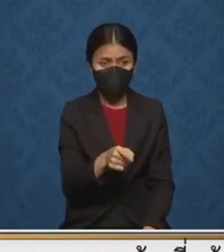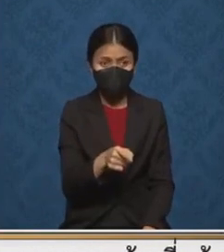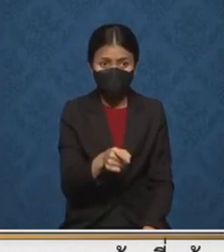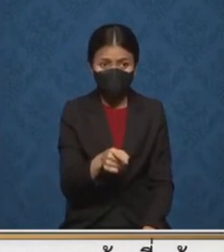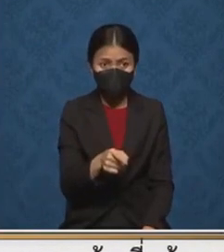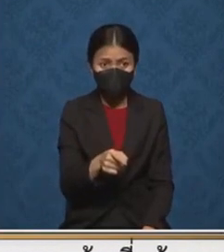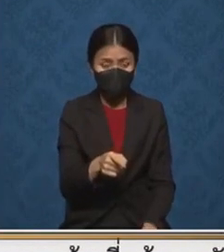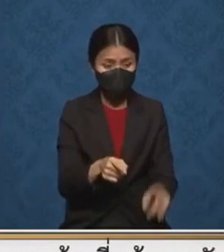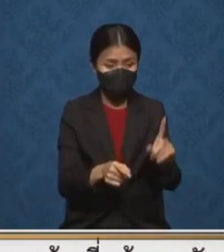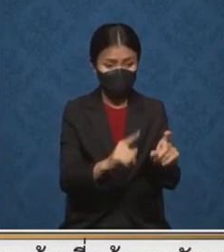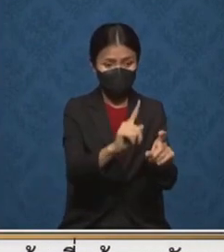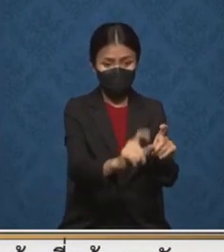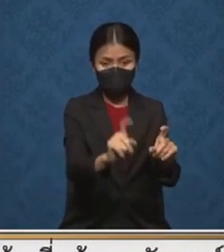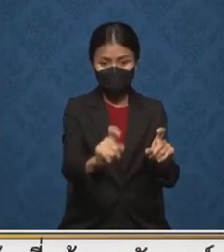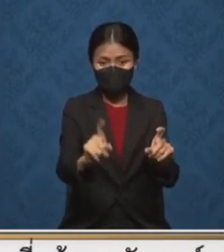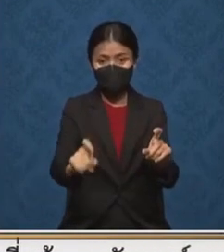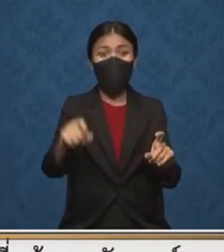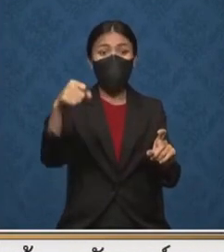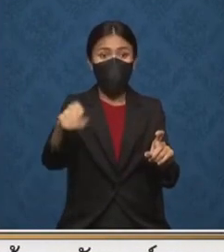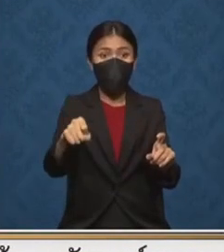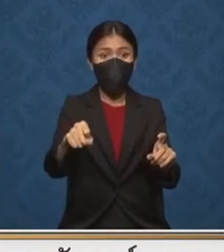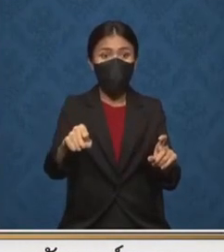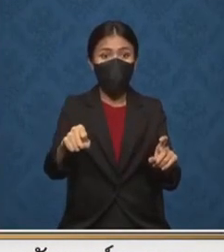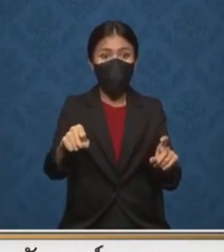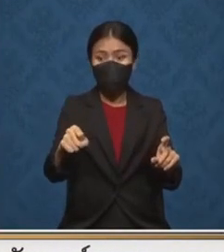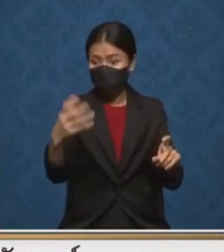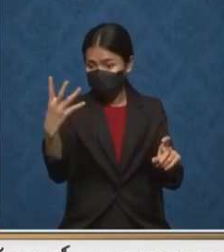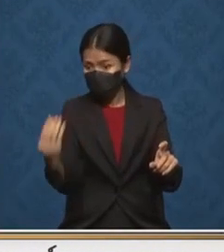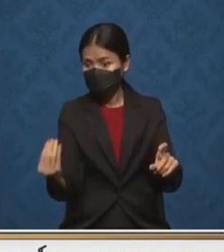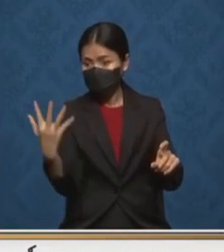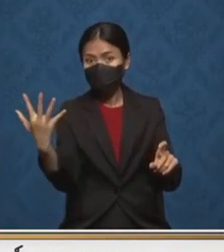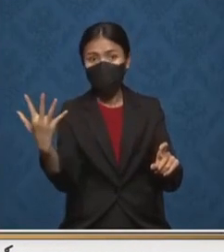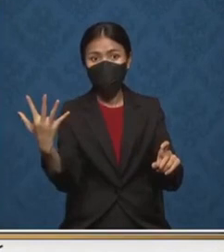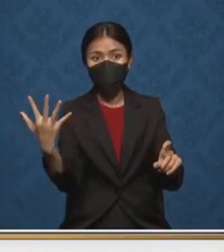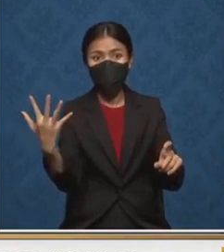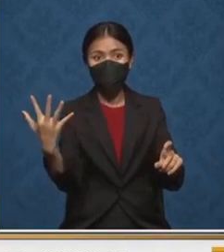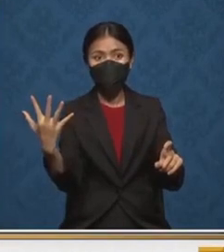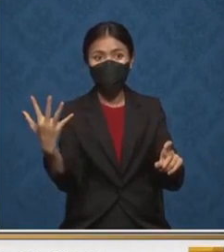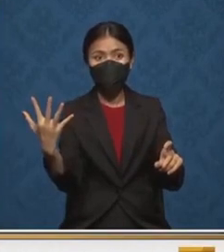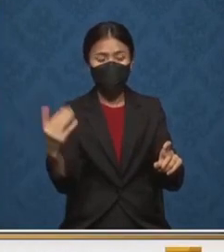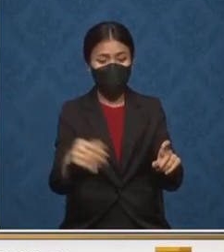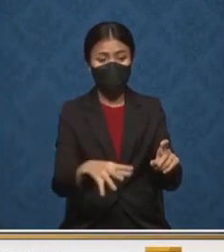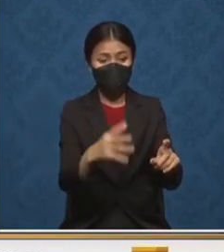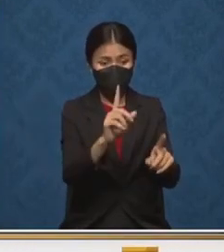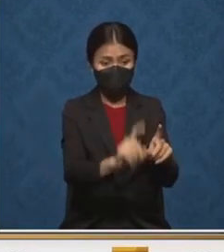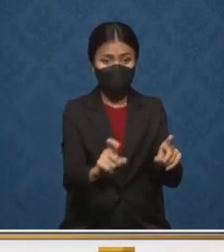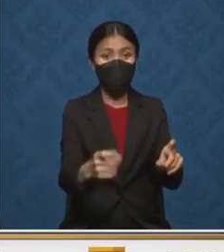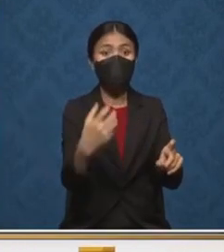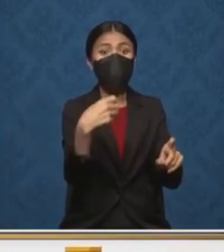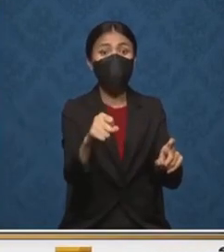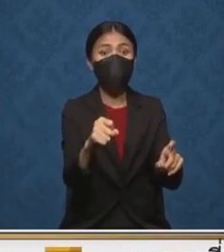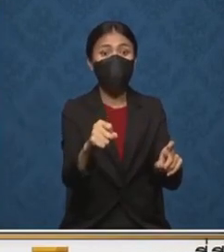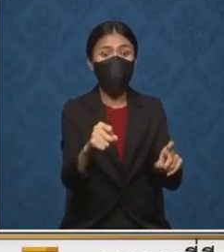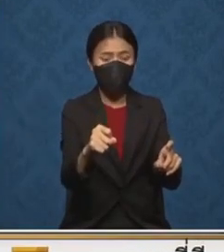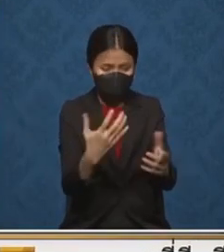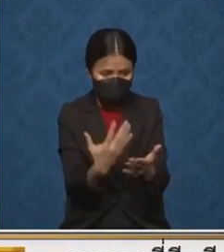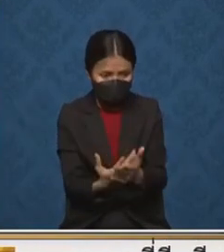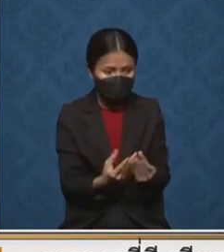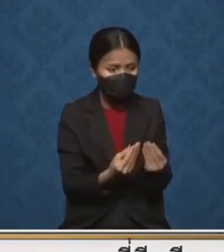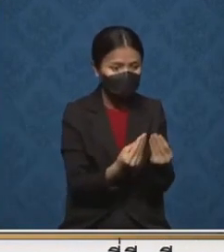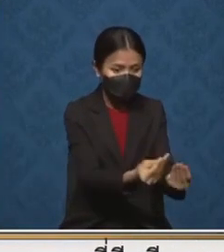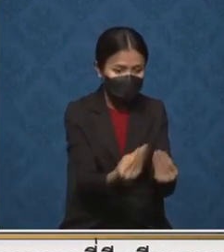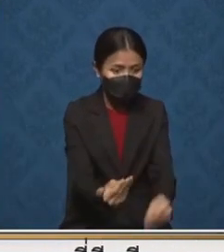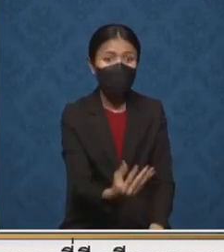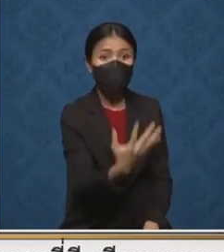แต่ถ้าถึง 10ตัวอีก 5ตัวใครจะไม่ผู้รับผิดชอบธ.กสิกรรับกรรม